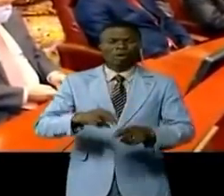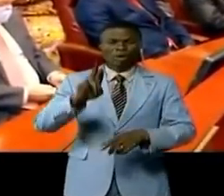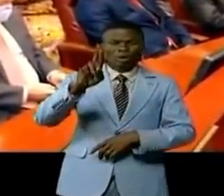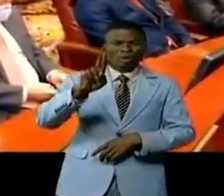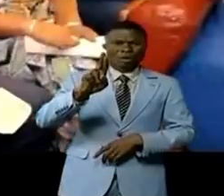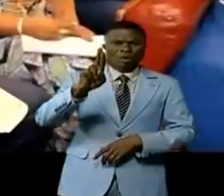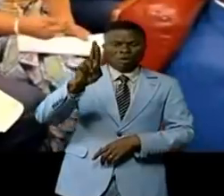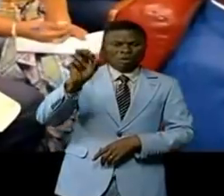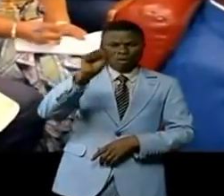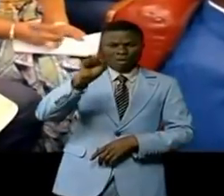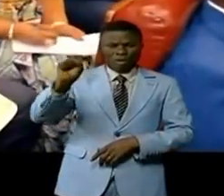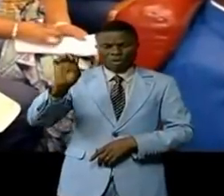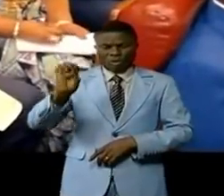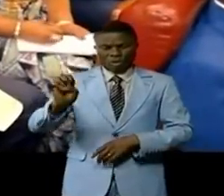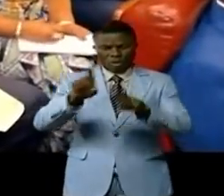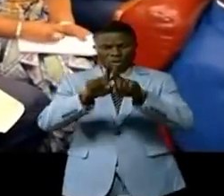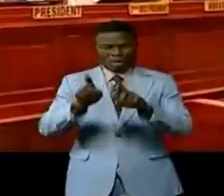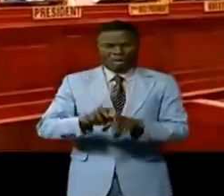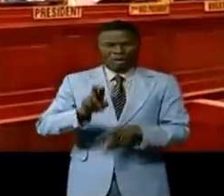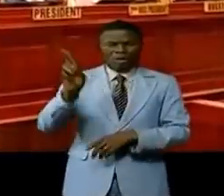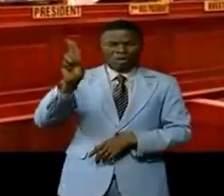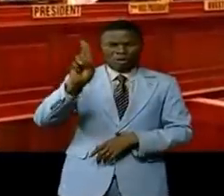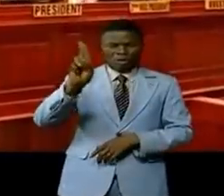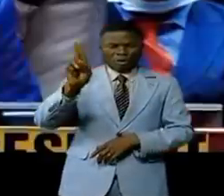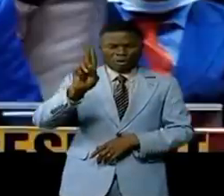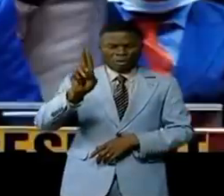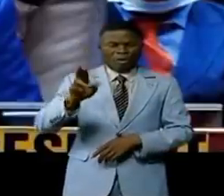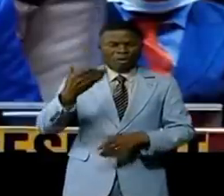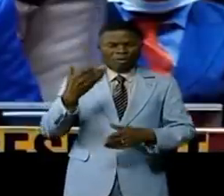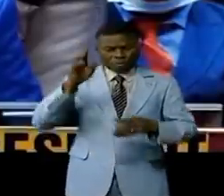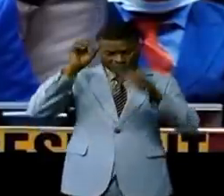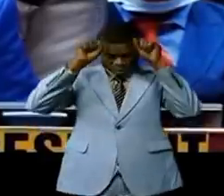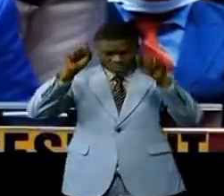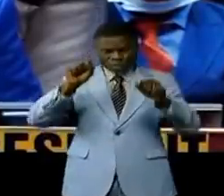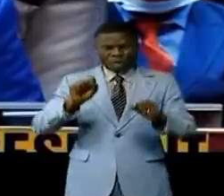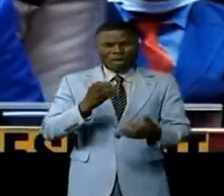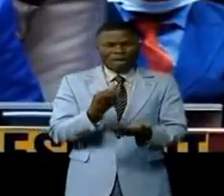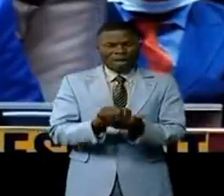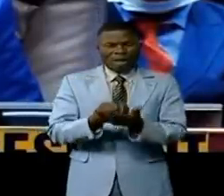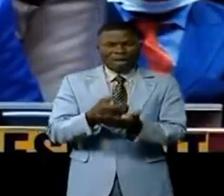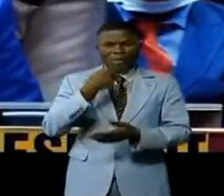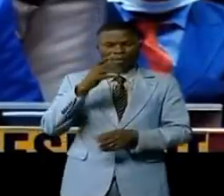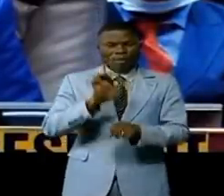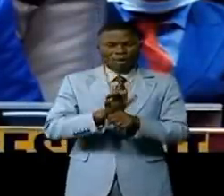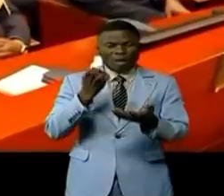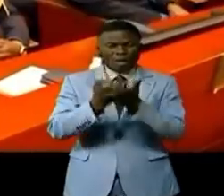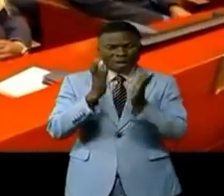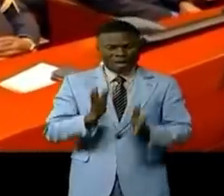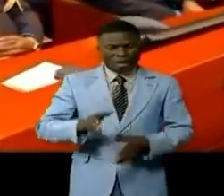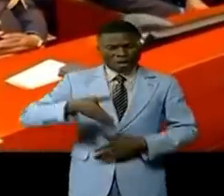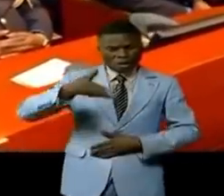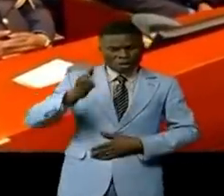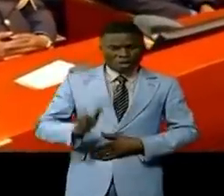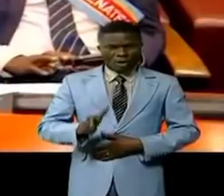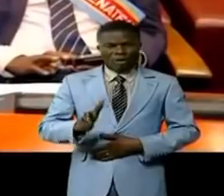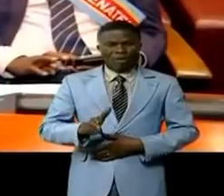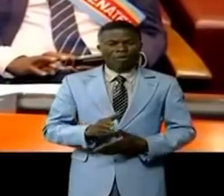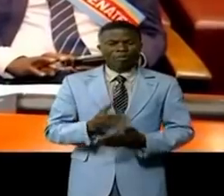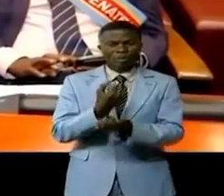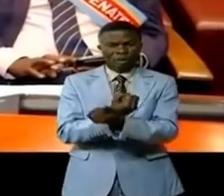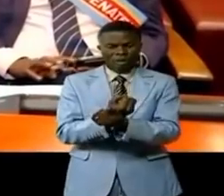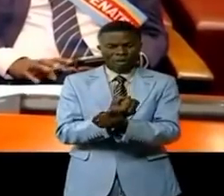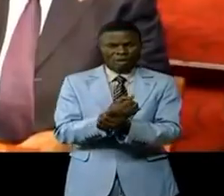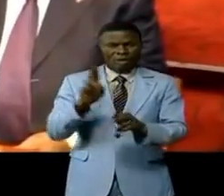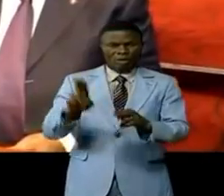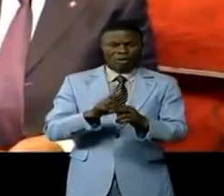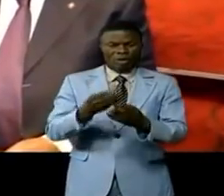et l'Ukraine. Sur le plan économique, le professeur Modeste Baati-Lukwebo, économiste de son État et vigile du respect de